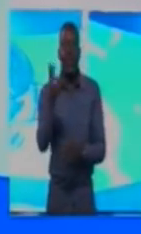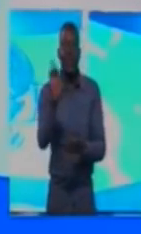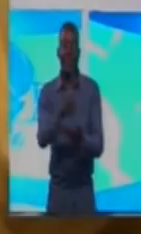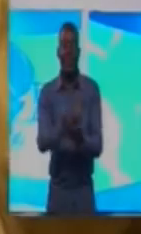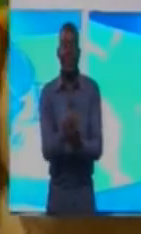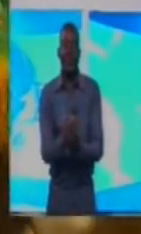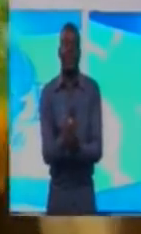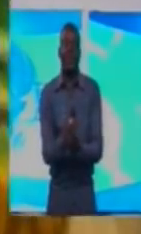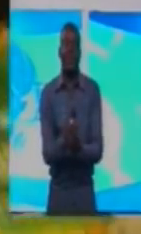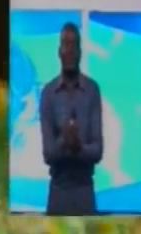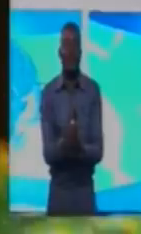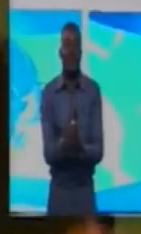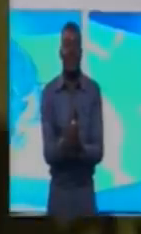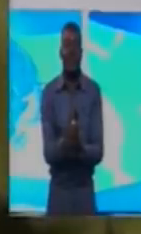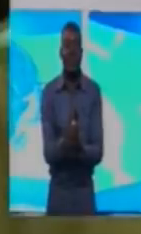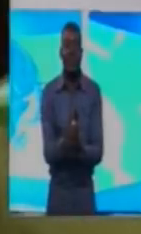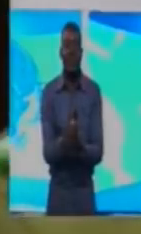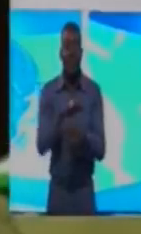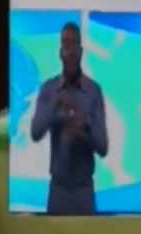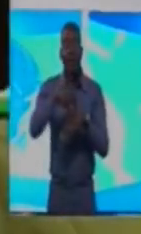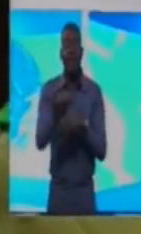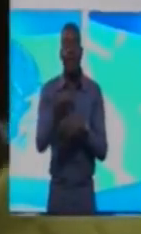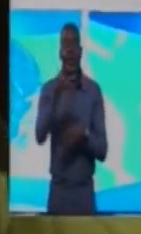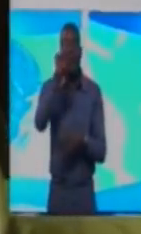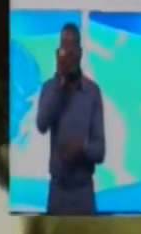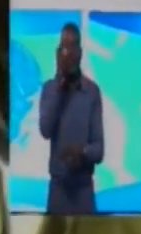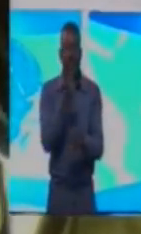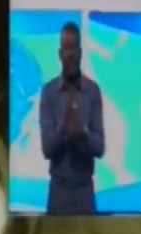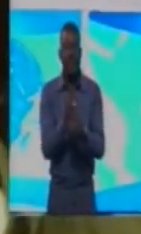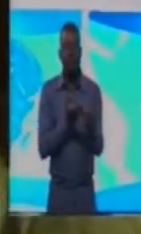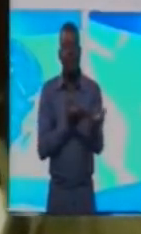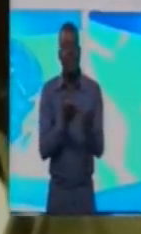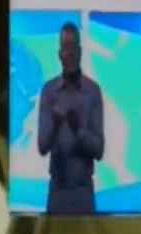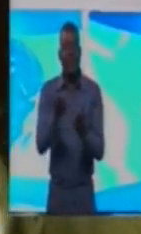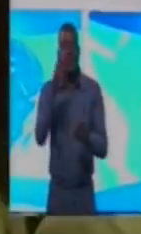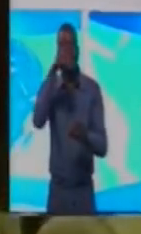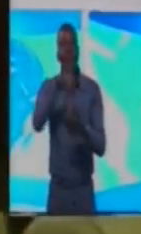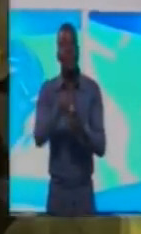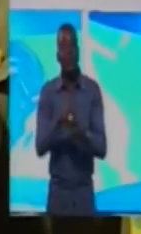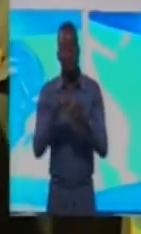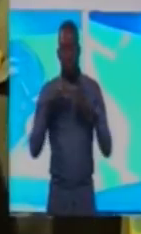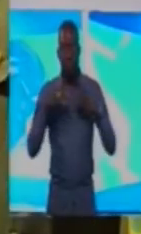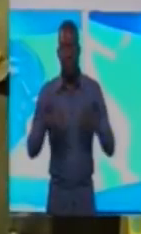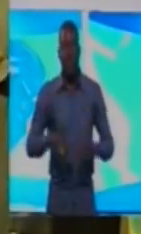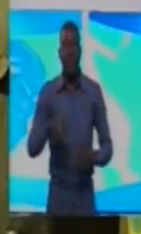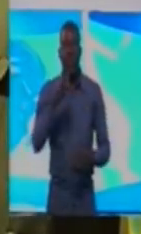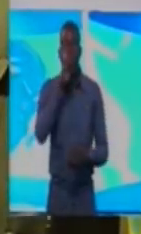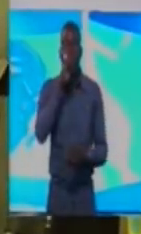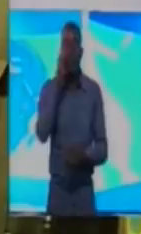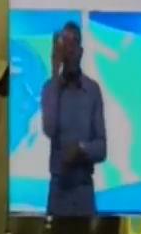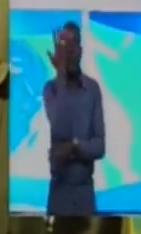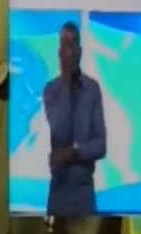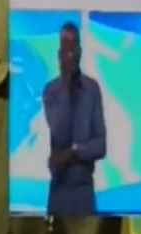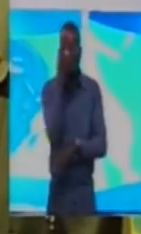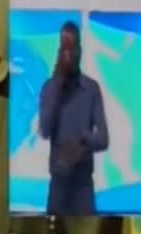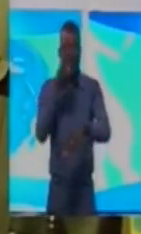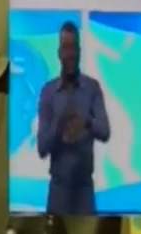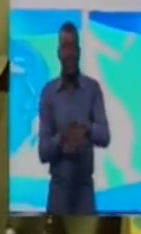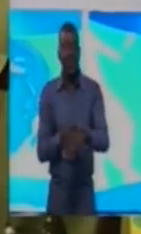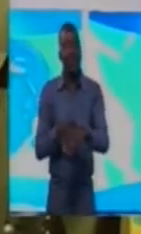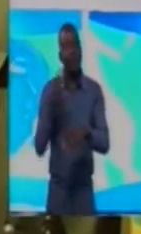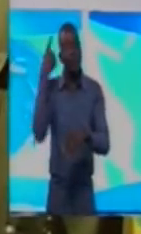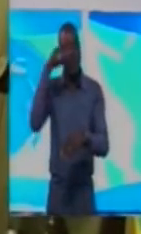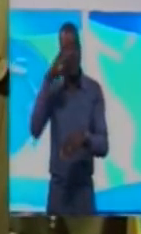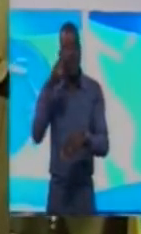Zombré. Après une vingtaine d'années de service au sein du corps des eaux et forêts, voici venue l'heure du couronnement